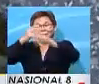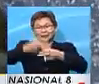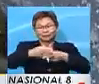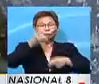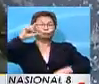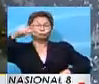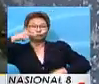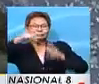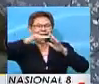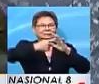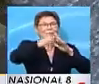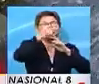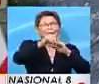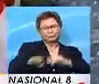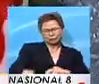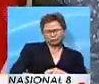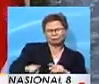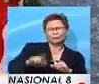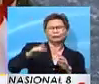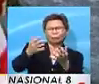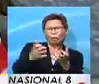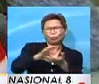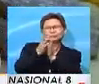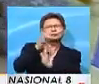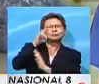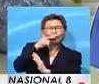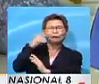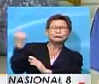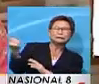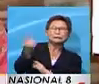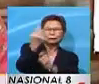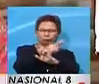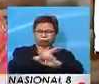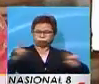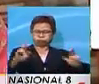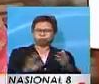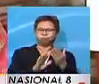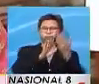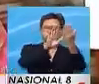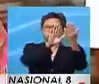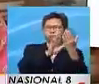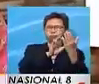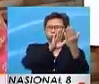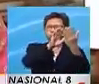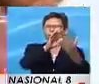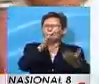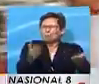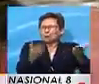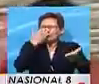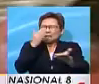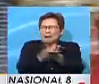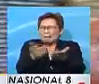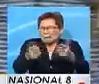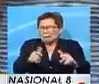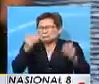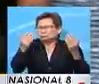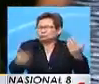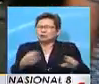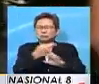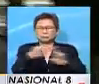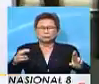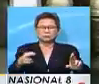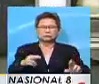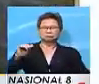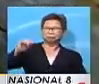juruterbang bermula sejak kecil menyebabkan beliau sentiasa bersedia menghadapi sebarang kemungkinan walaupun kurang dari